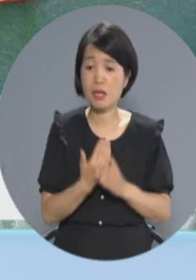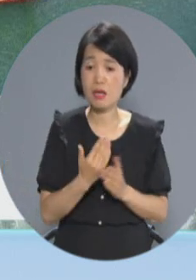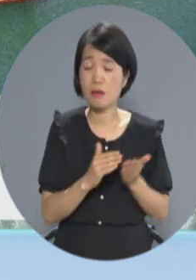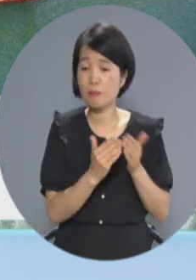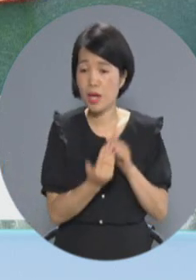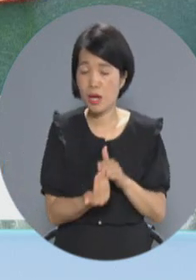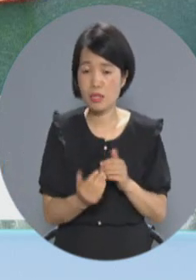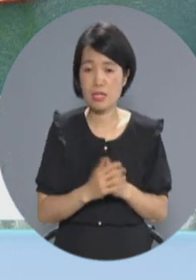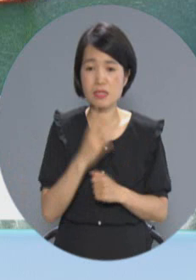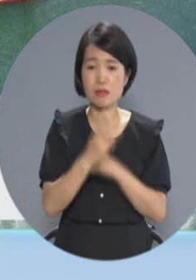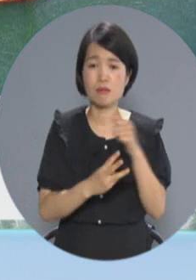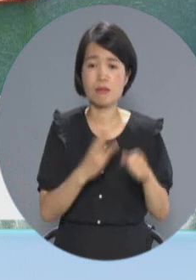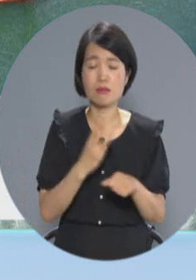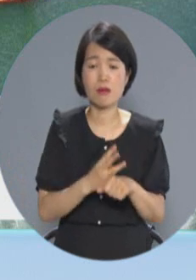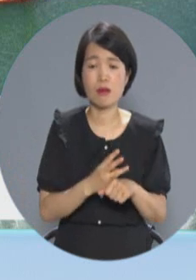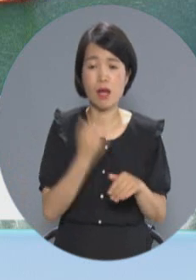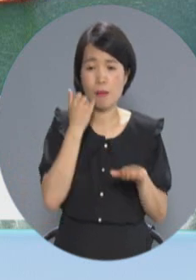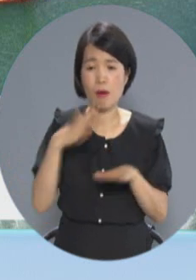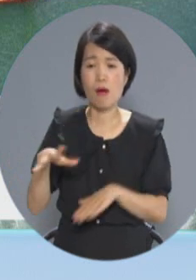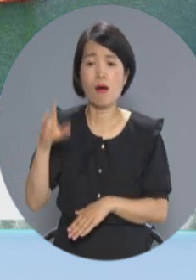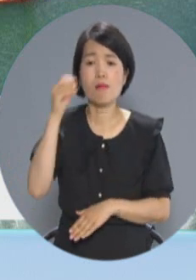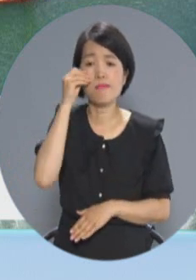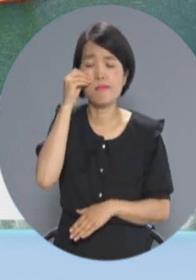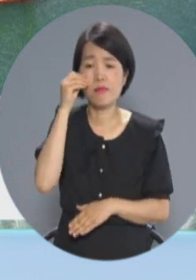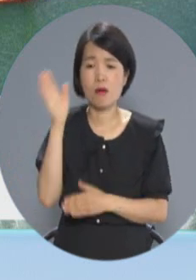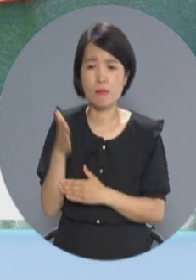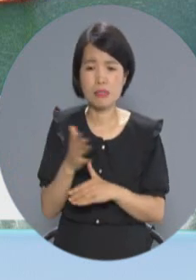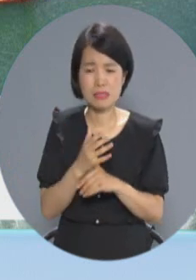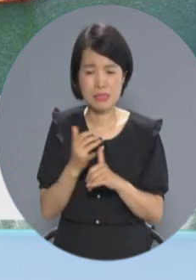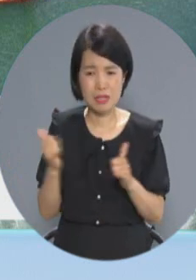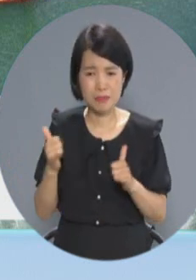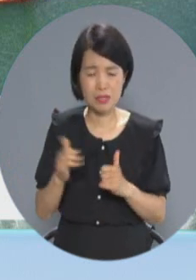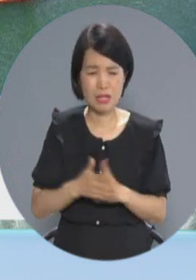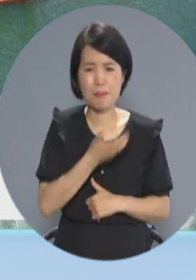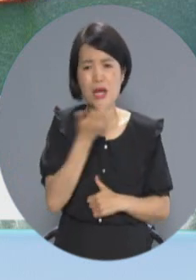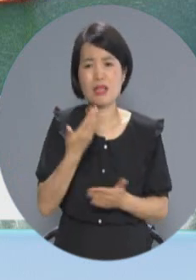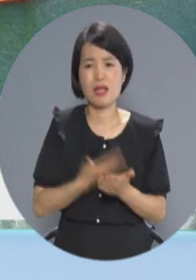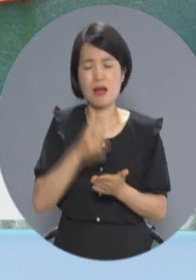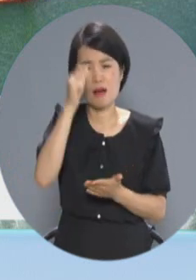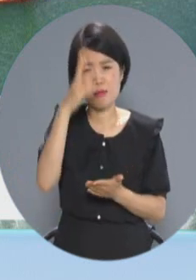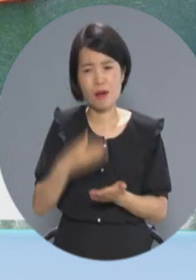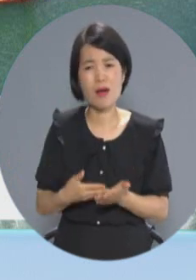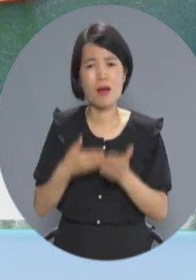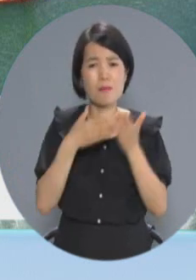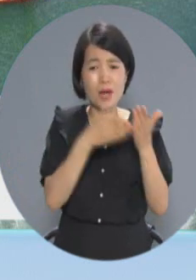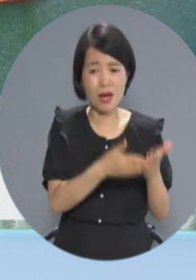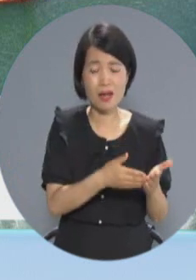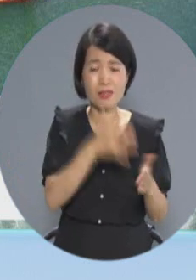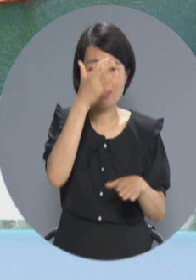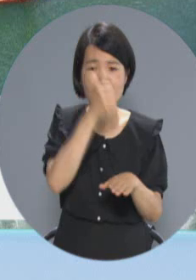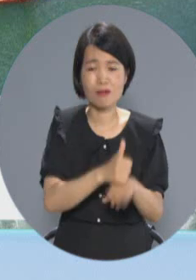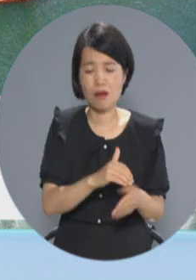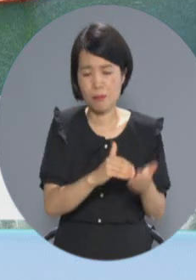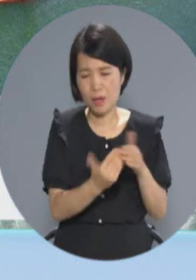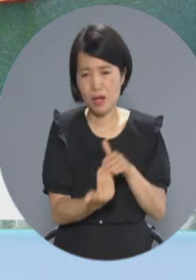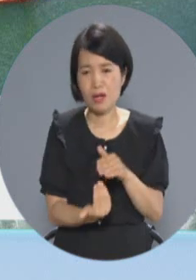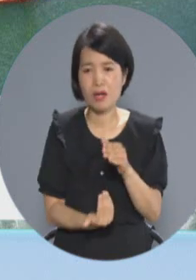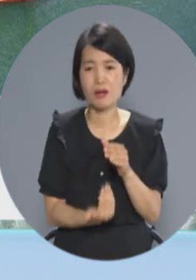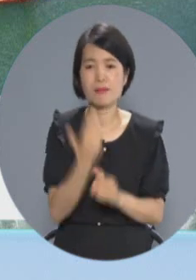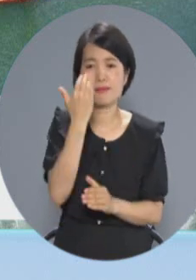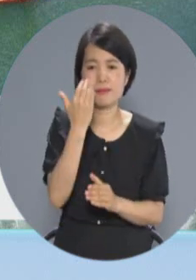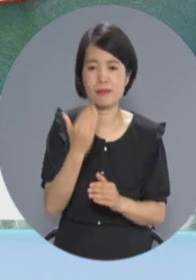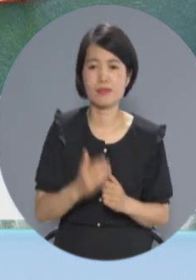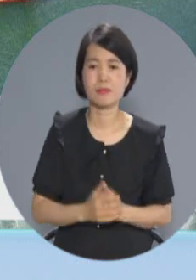3년 넘게 해상에 그대로 정박해 있어 어민들이 치워달라고 민원을 수차례 제기했던 골칫거리였는데 결국 사고가 난